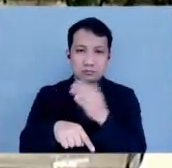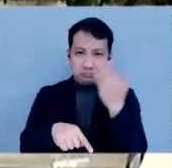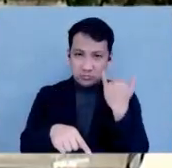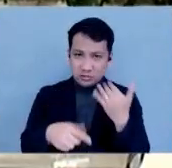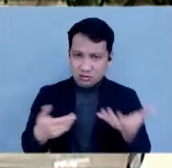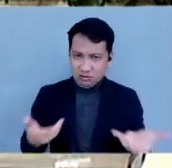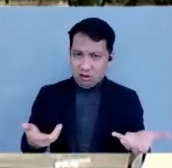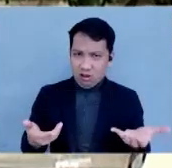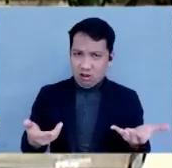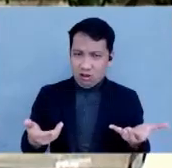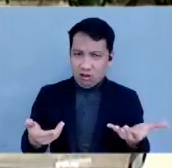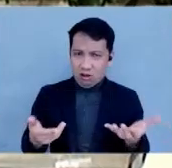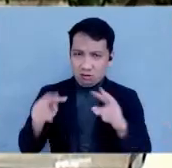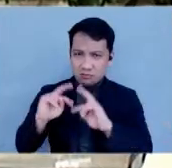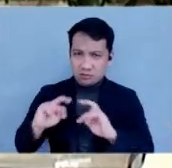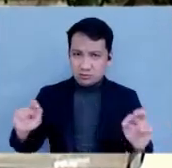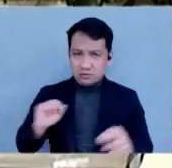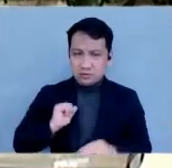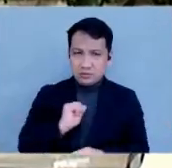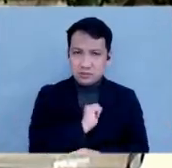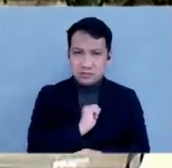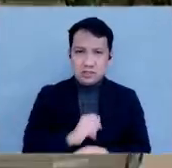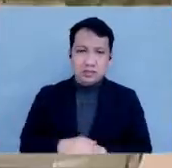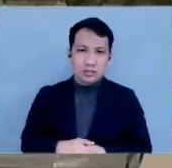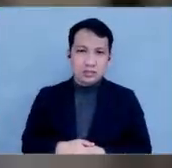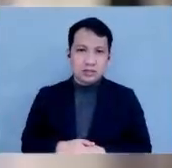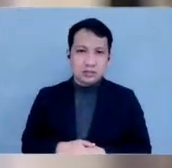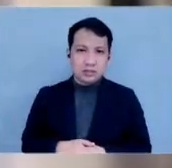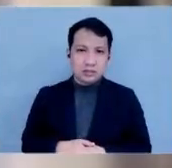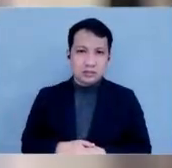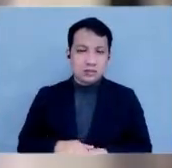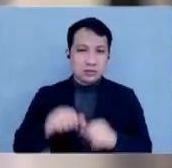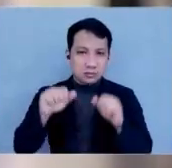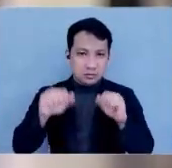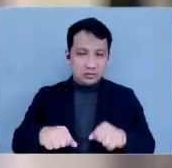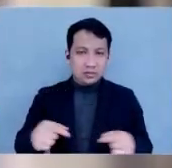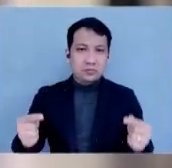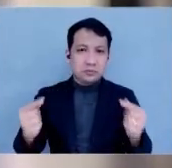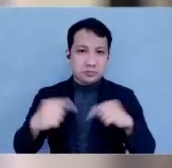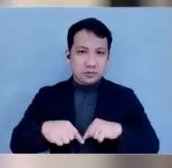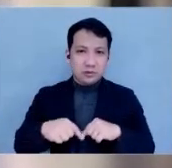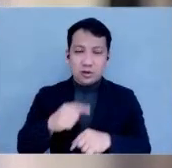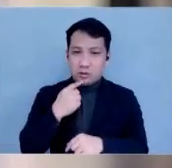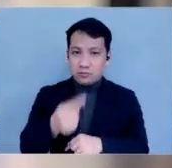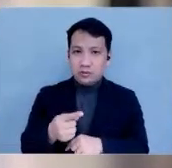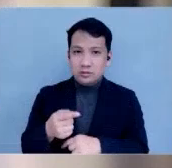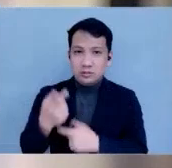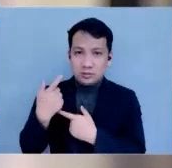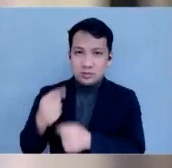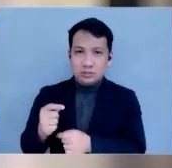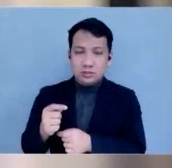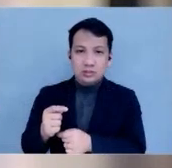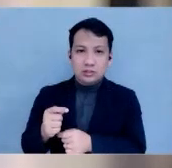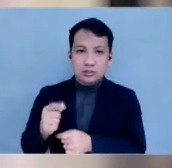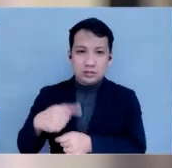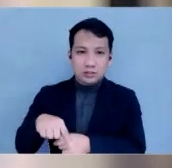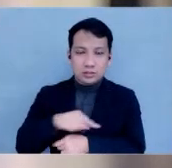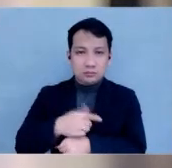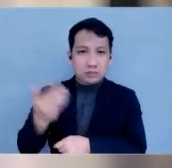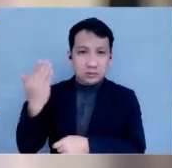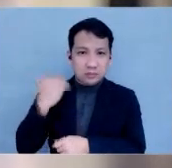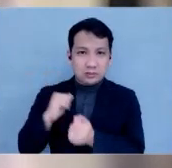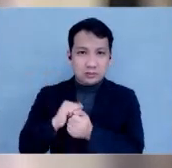sila iimbestigahan ng Senado? Pwede namang dumalo sa pagdinig ang mga umano'y trusted ni dating Pangulong Duterte na sina